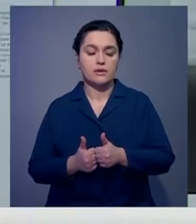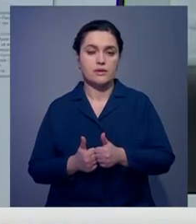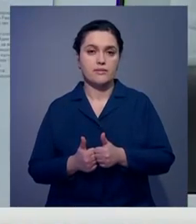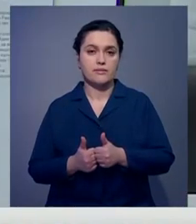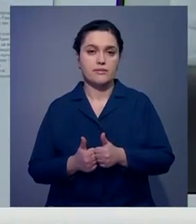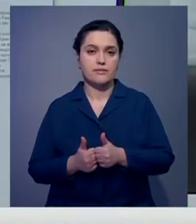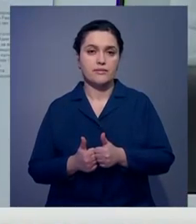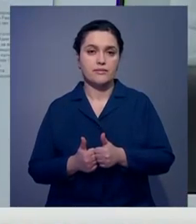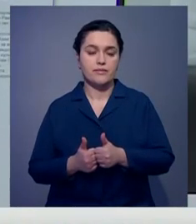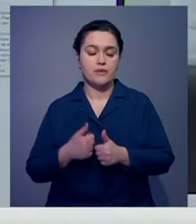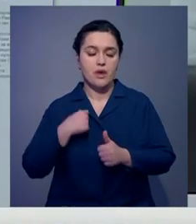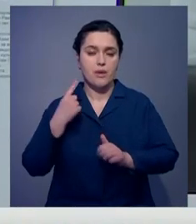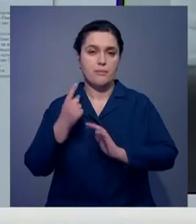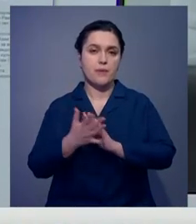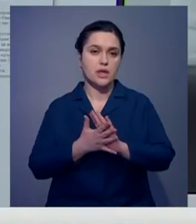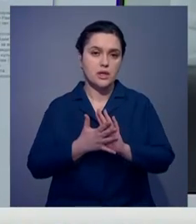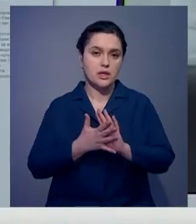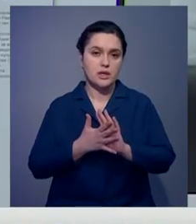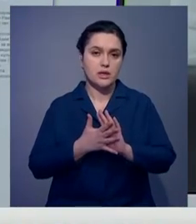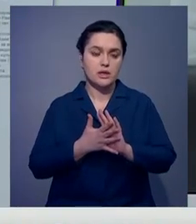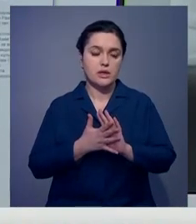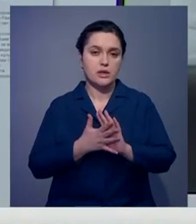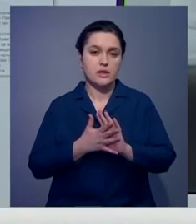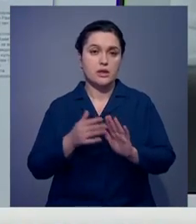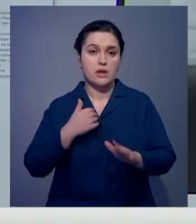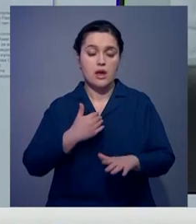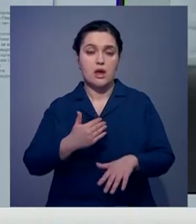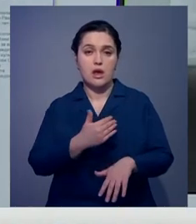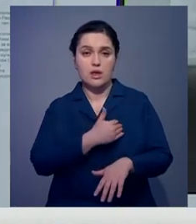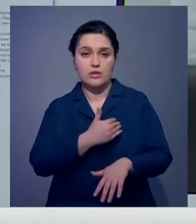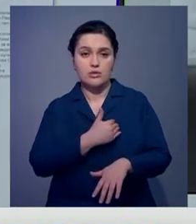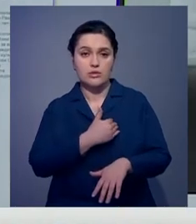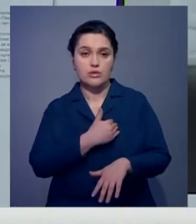пор я поняла, что я хочу,